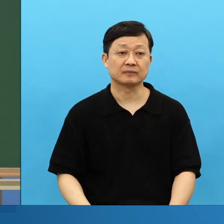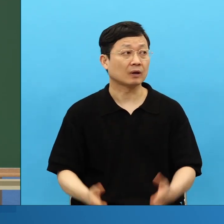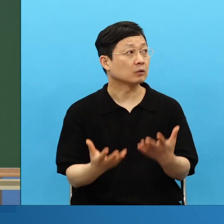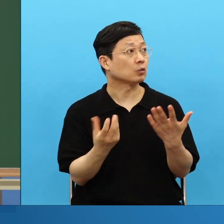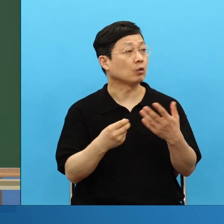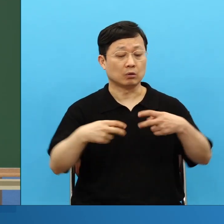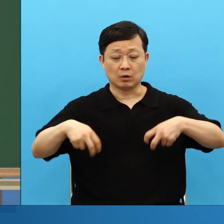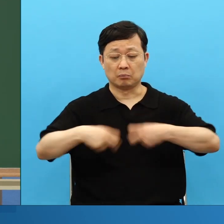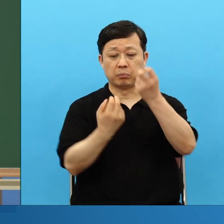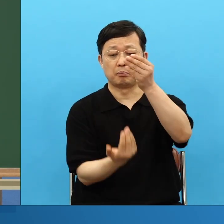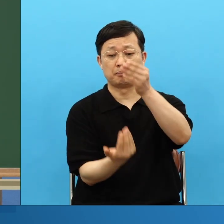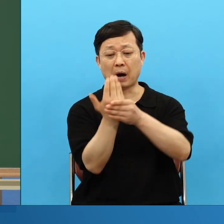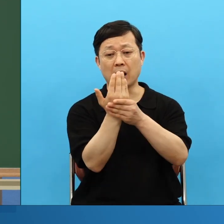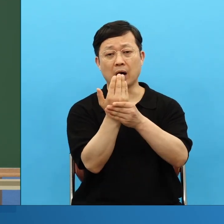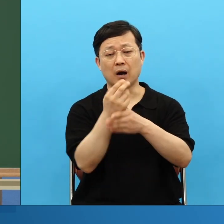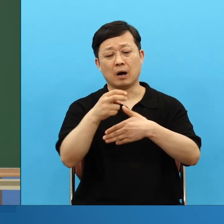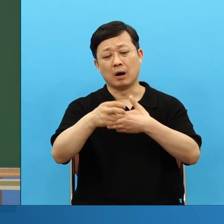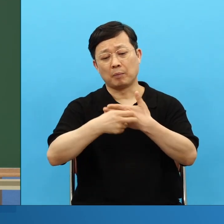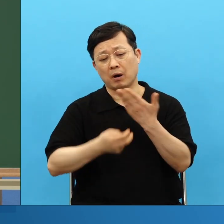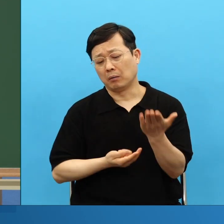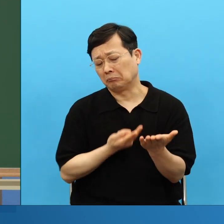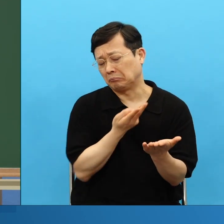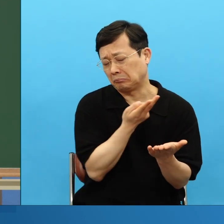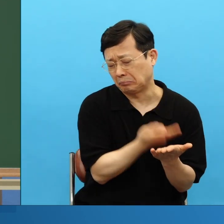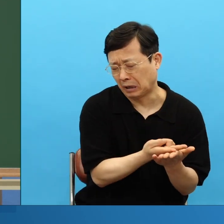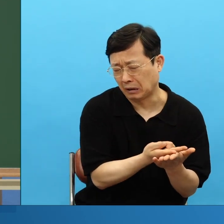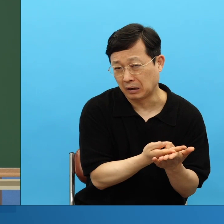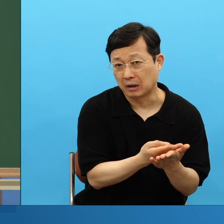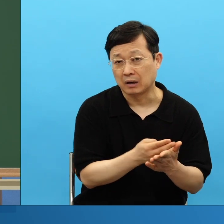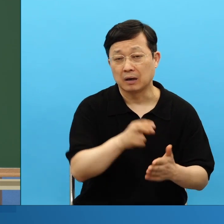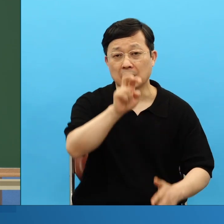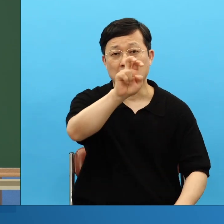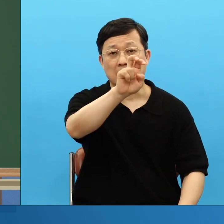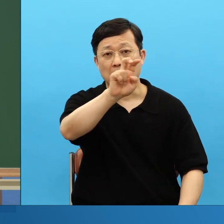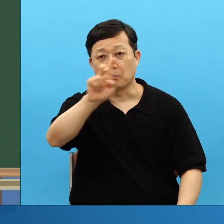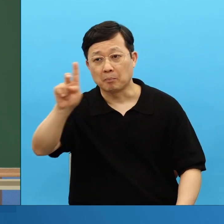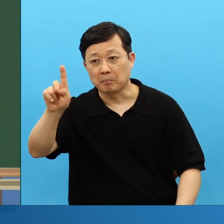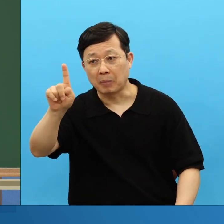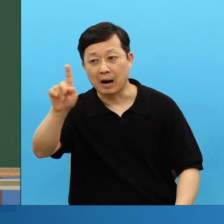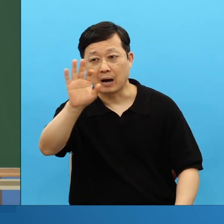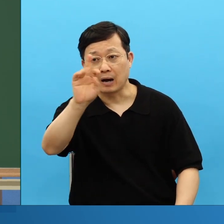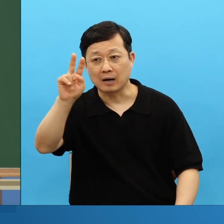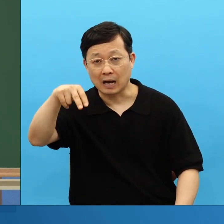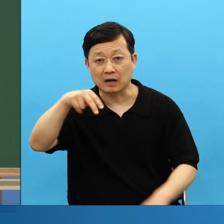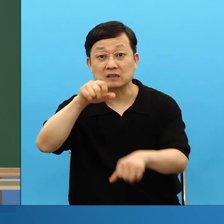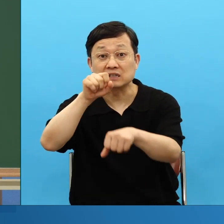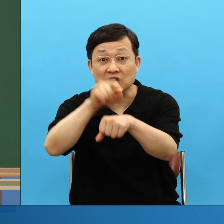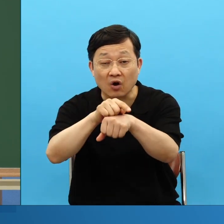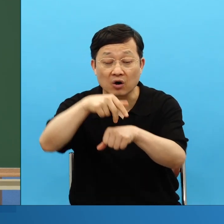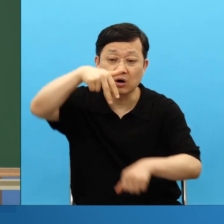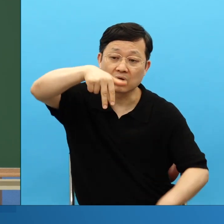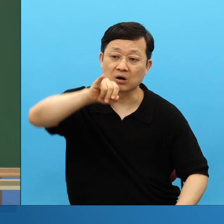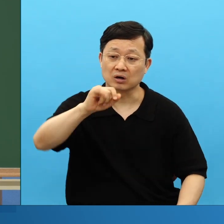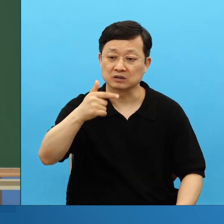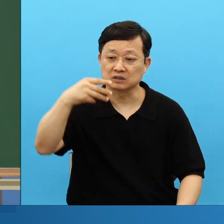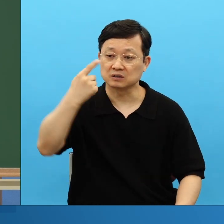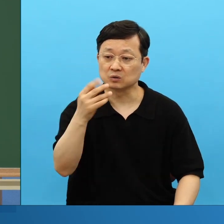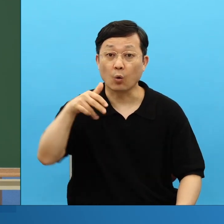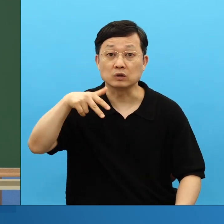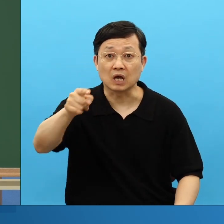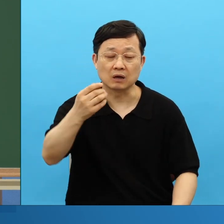했는데 마약성 진통제를 맞았는데 이걸 못 끊는 거예요. 그런 사람 지금 일어나고 있어요.